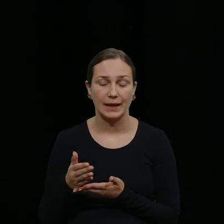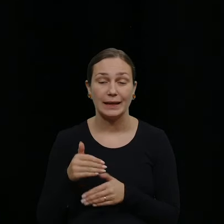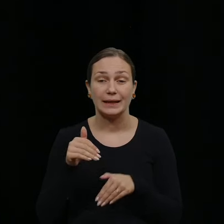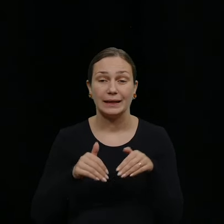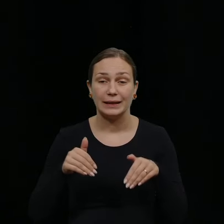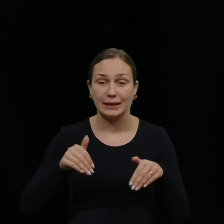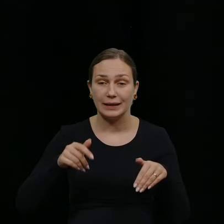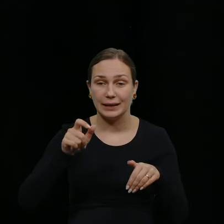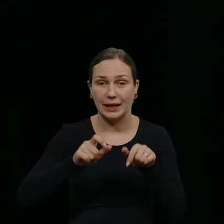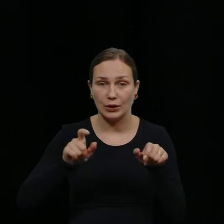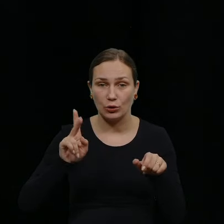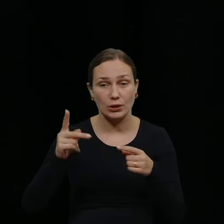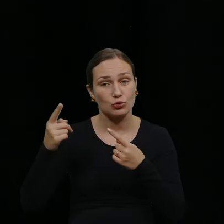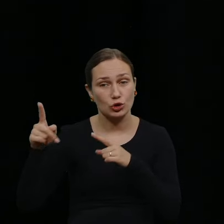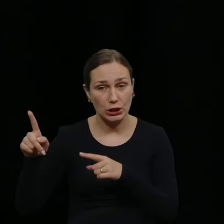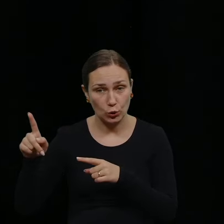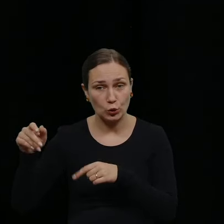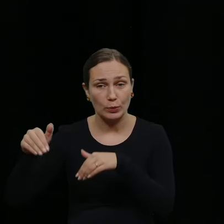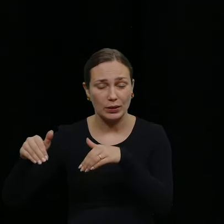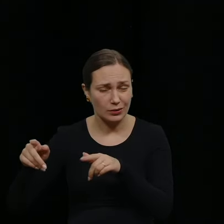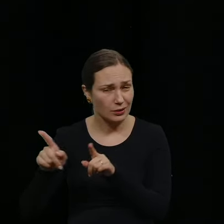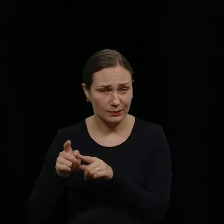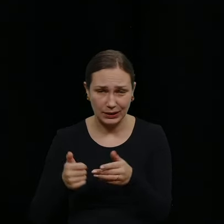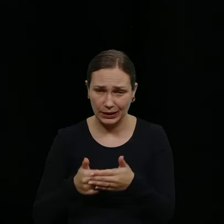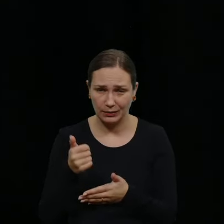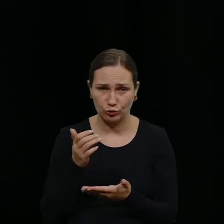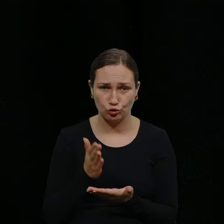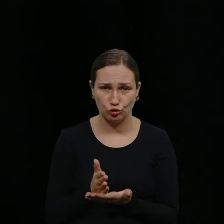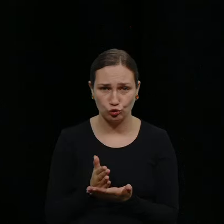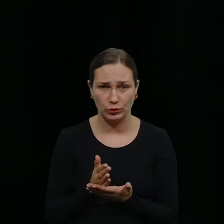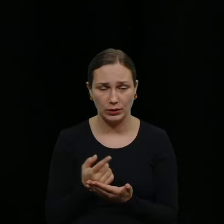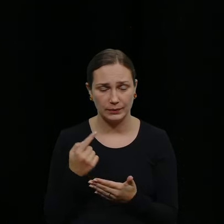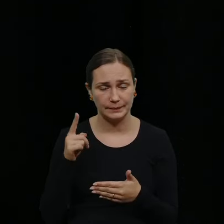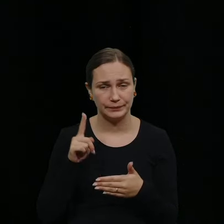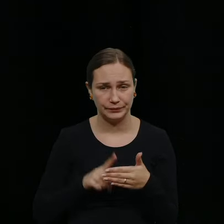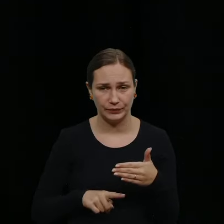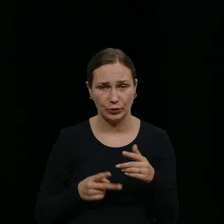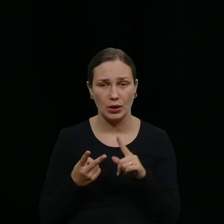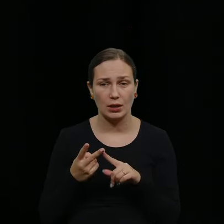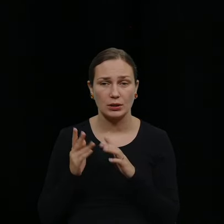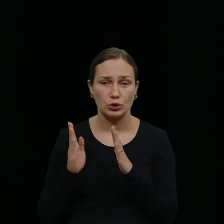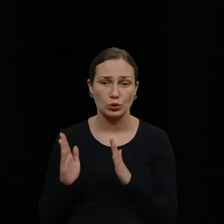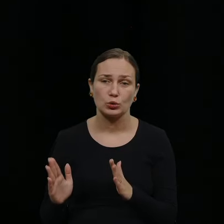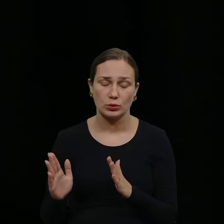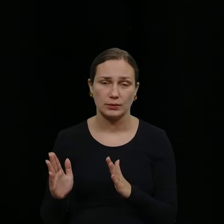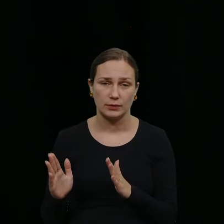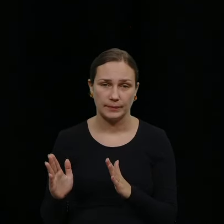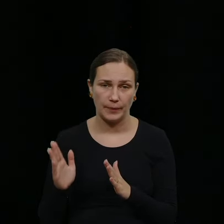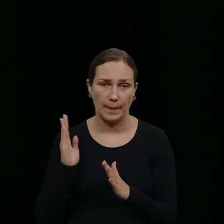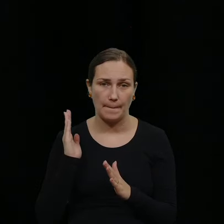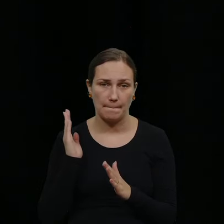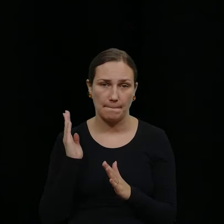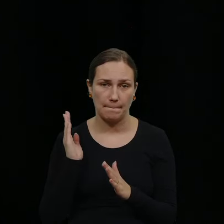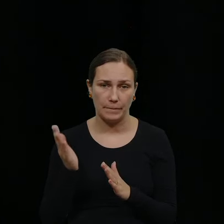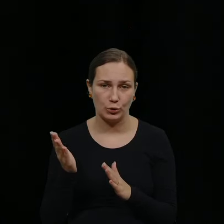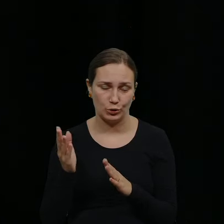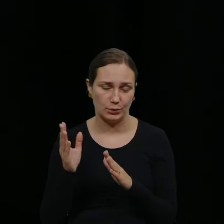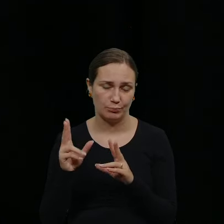rinkėjus, kurie balsavo už kitus kandidatus, bet tikiuosi, kad antras turas bus man